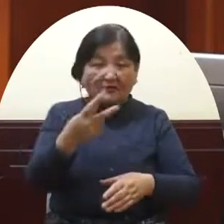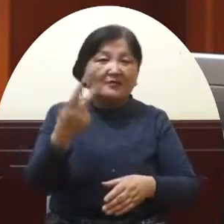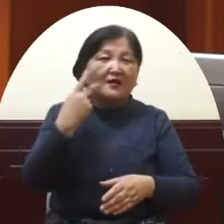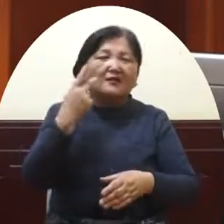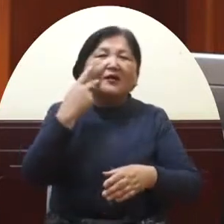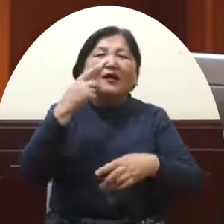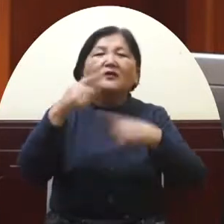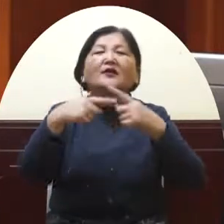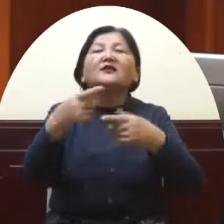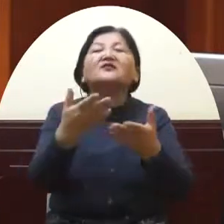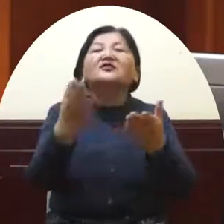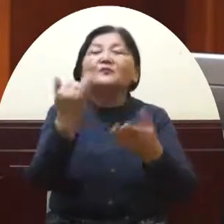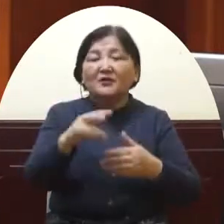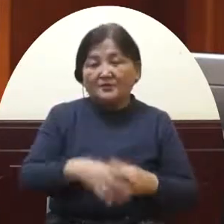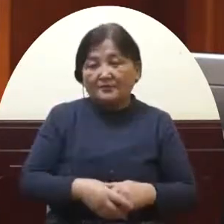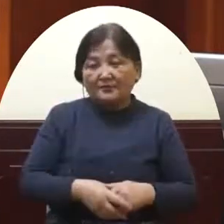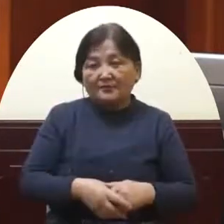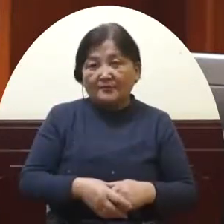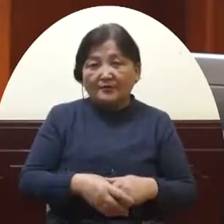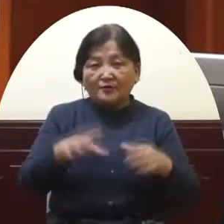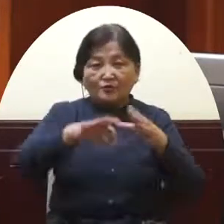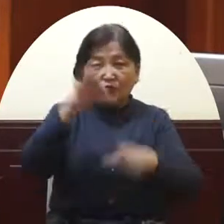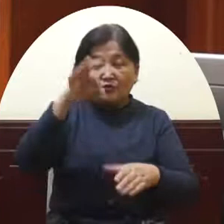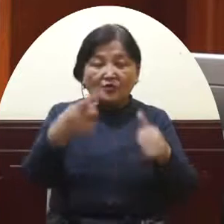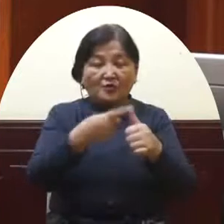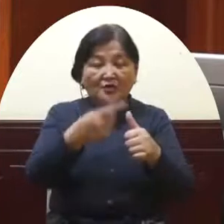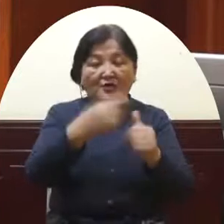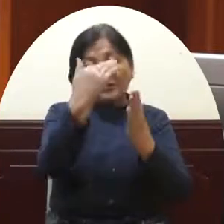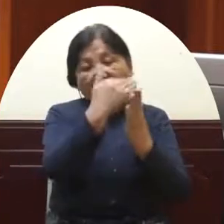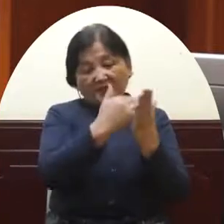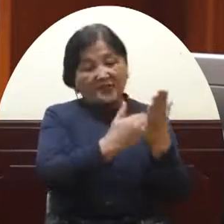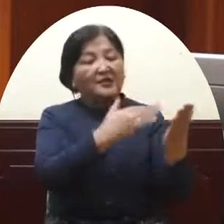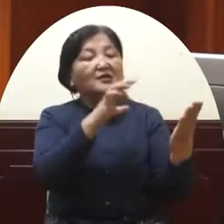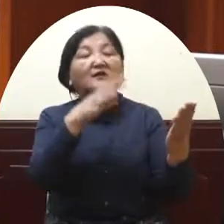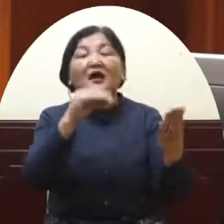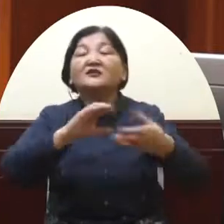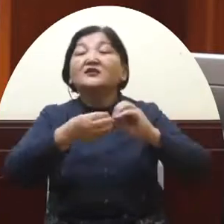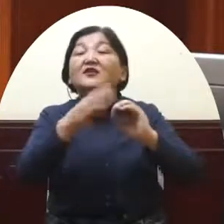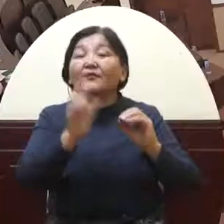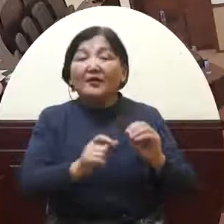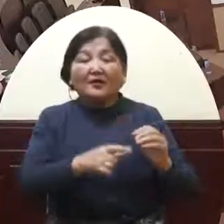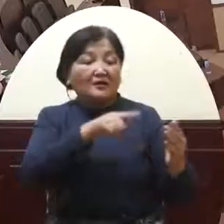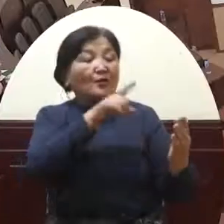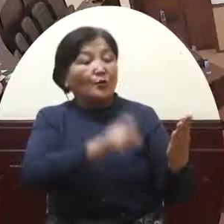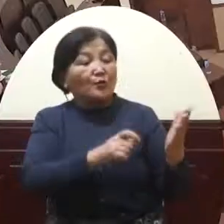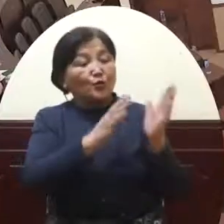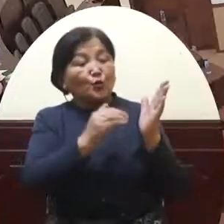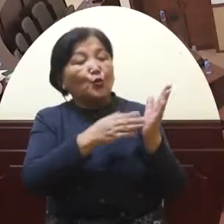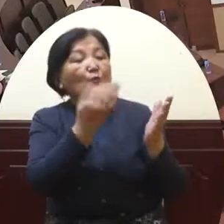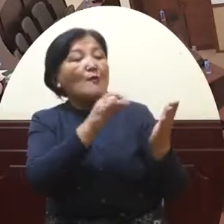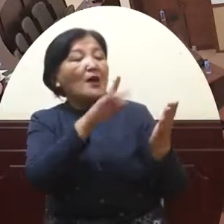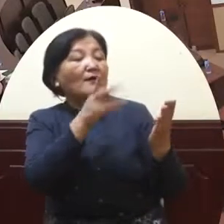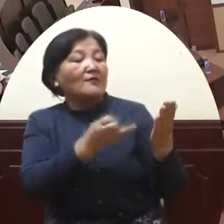энэ. Сонгогчийн нэрийн жагсаалтыг яаж гаргах вэ? Энд хүмүүсийг орхигдуулсан байх вэ?